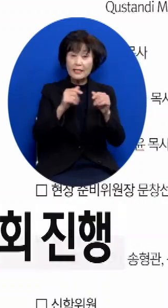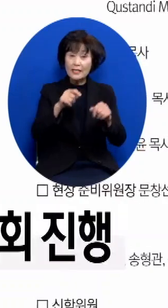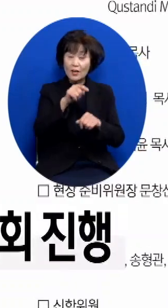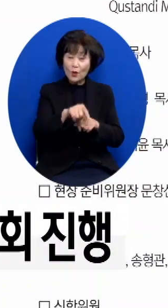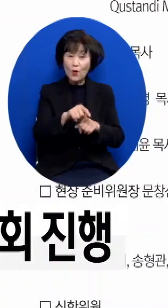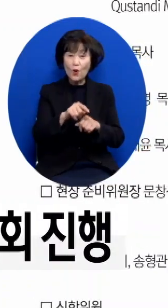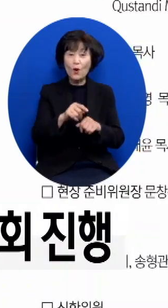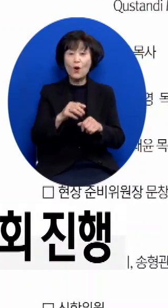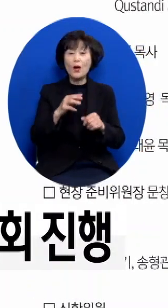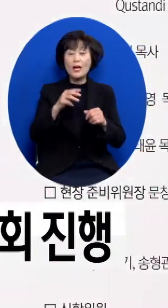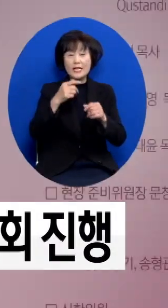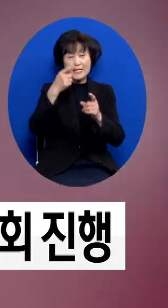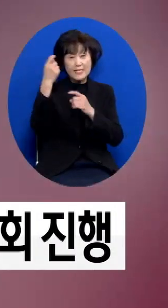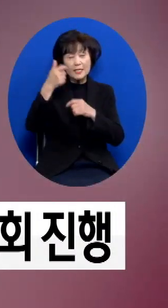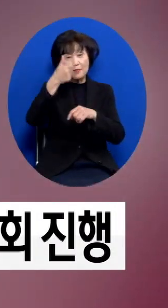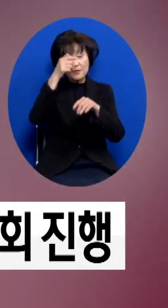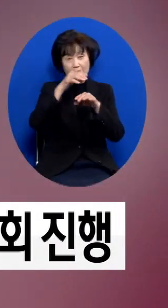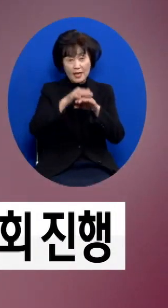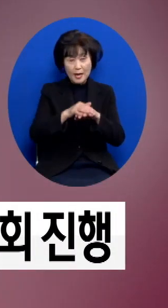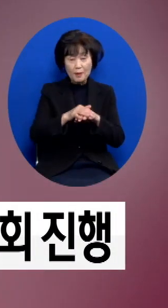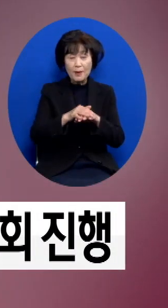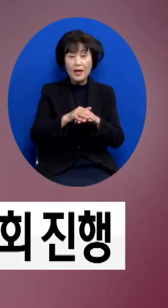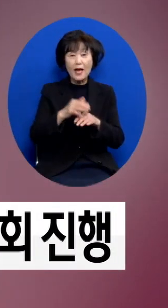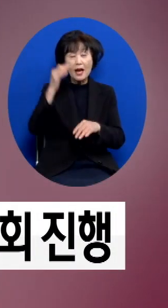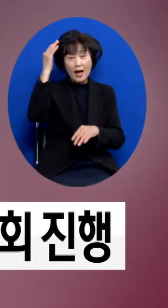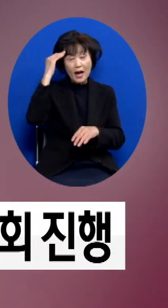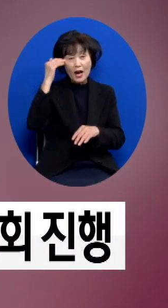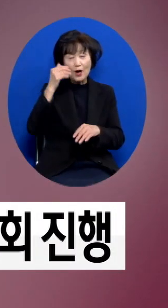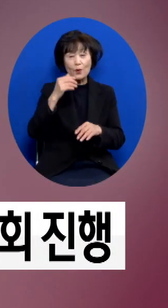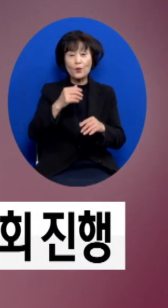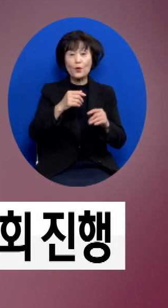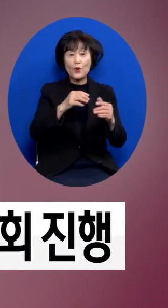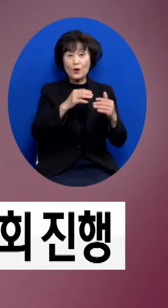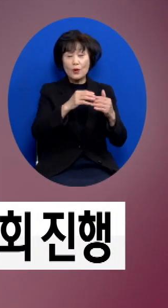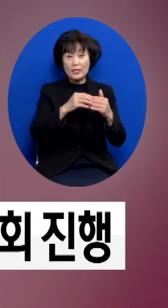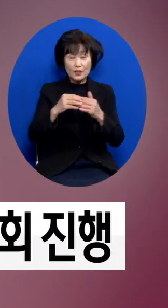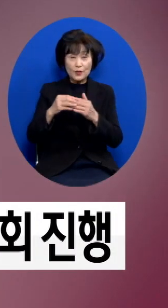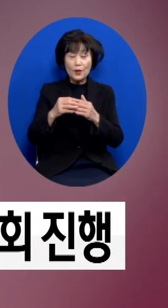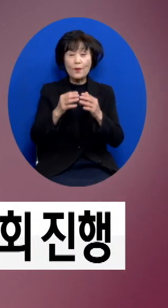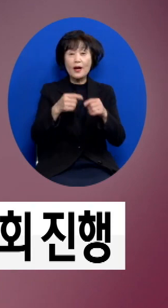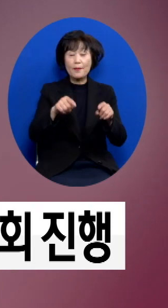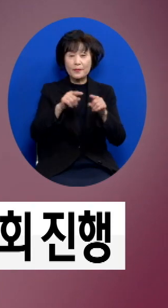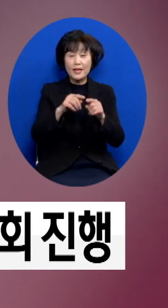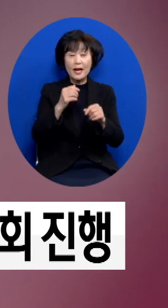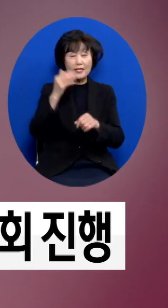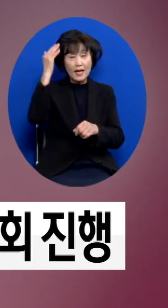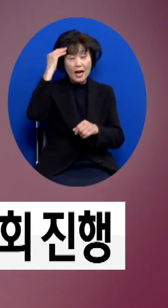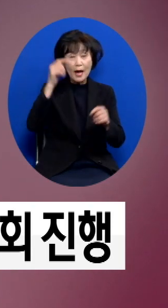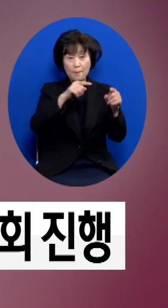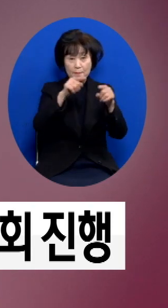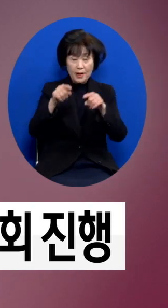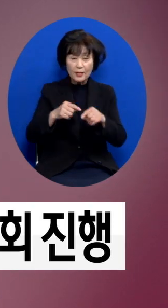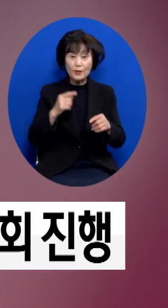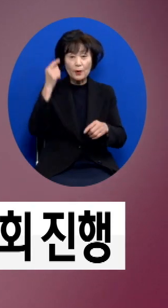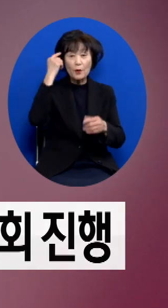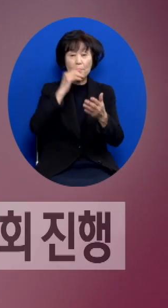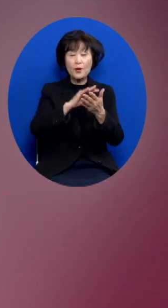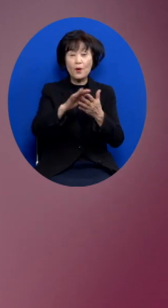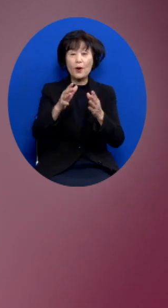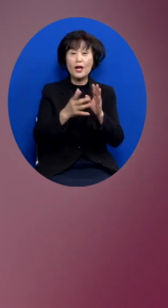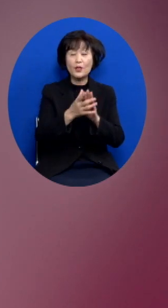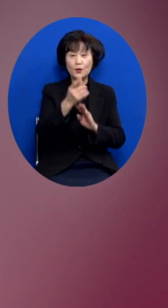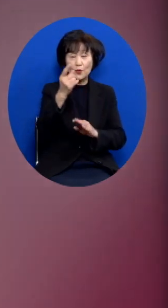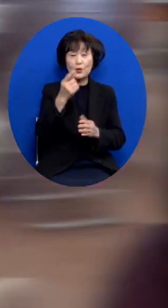사역국가 기념예배 세계 한국인 기독교 총연합회와 함께하는 한반도 평화통일 팔레스타인 기도회도